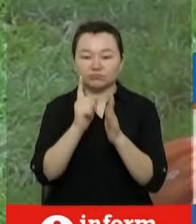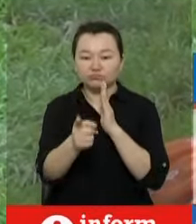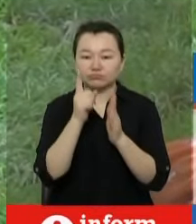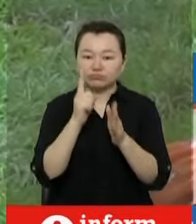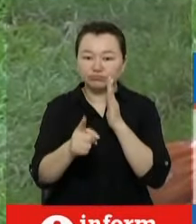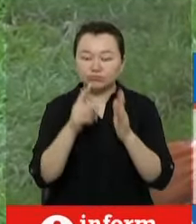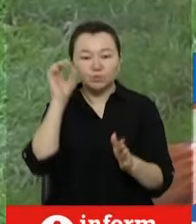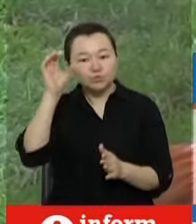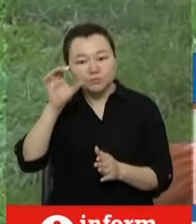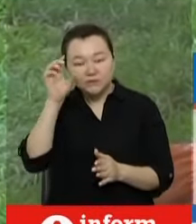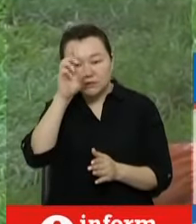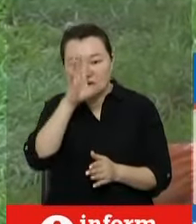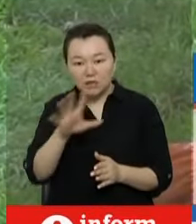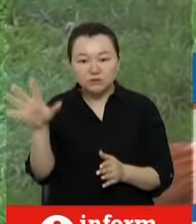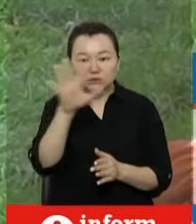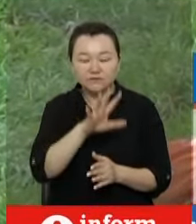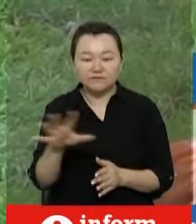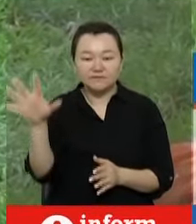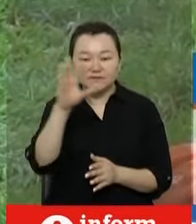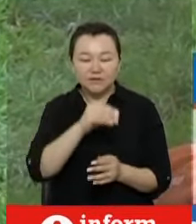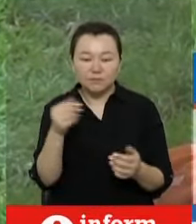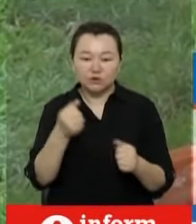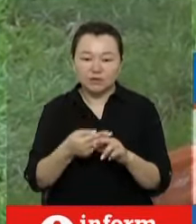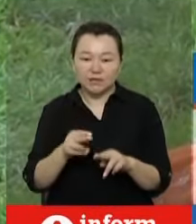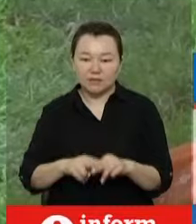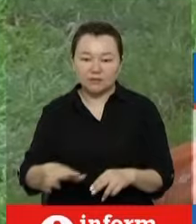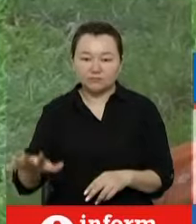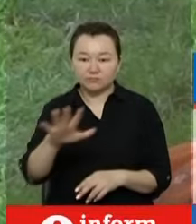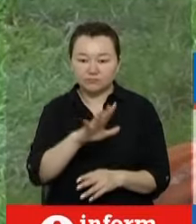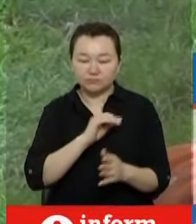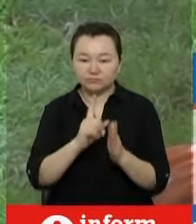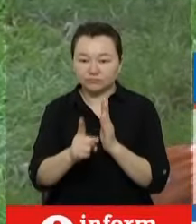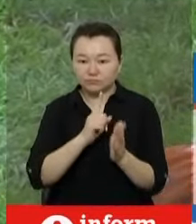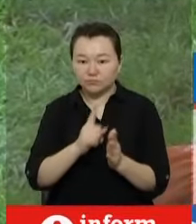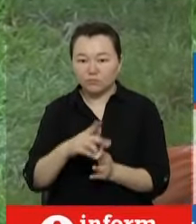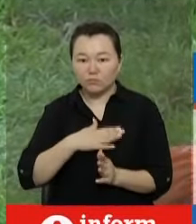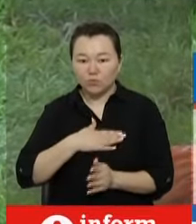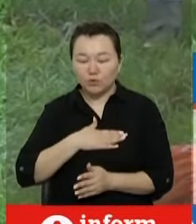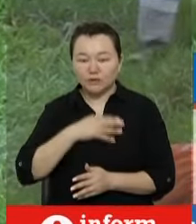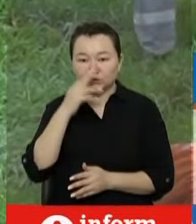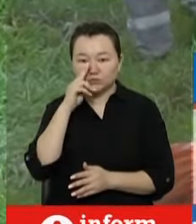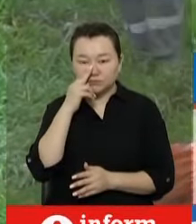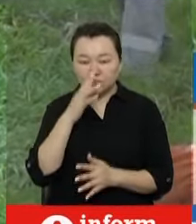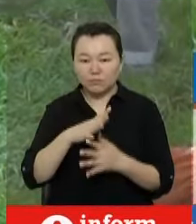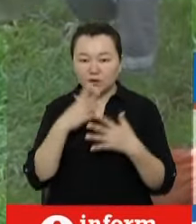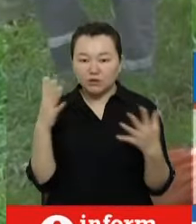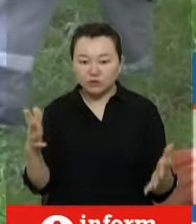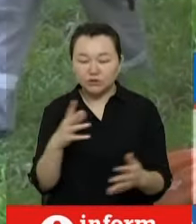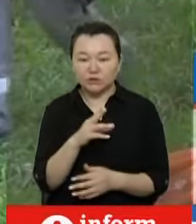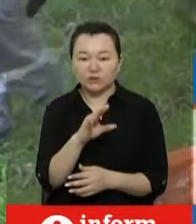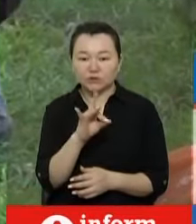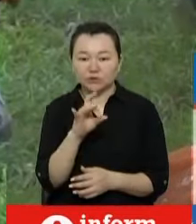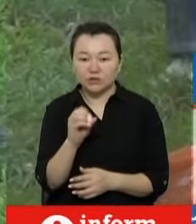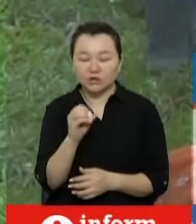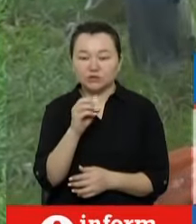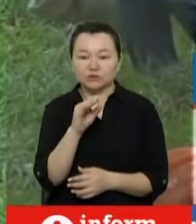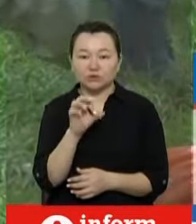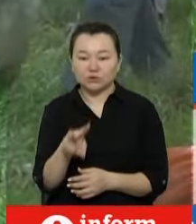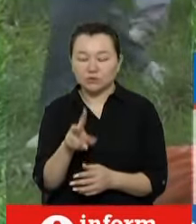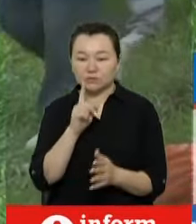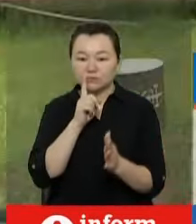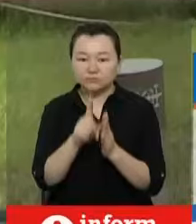елінен қатынайтын машиналардың барлығы осы жолмен жүреді. Бұл біздің Шымкентіміздің үлкен күре жолы деп айтсақ болады. Сол себепті осы